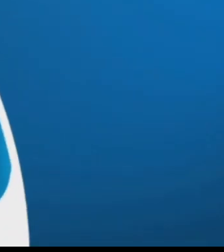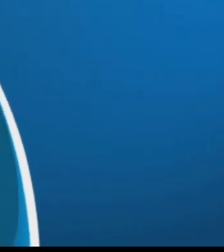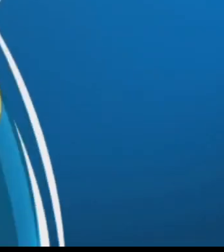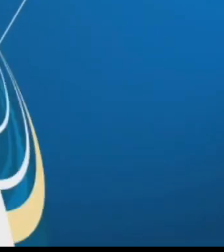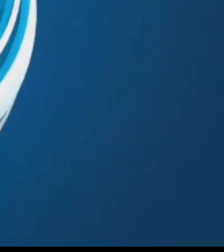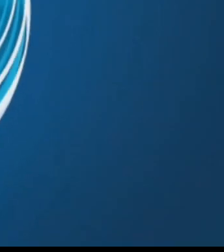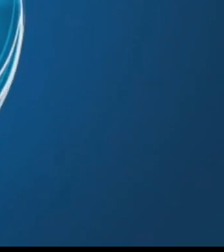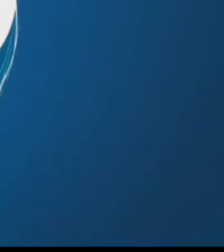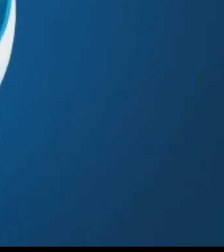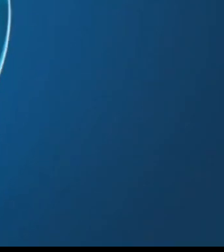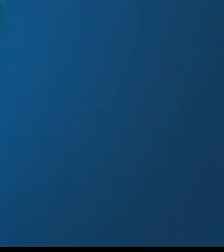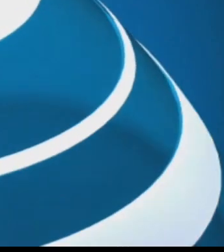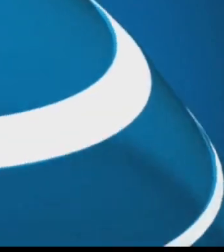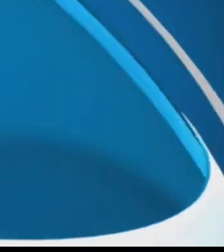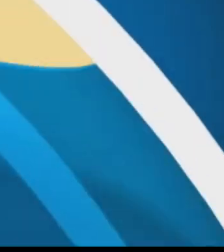Générique